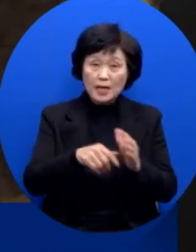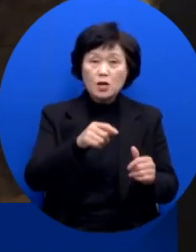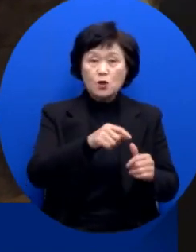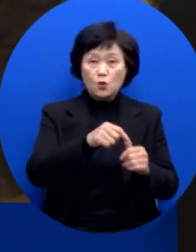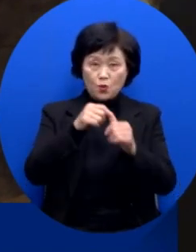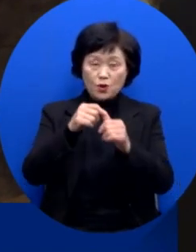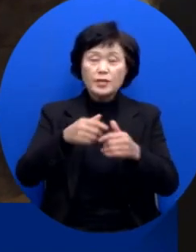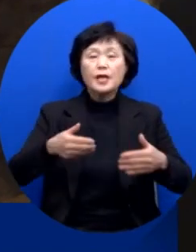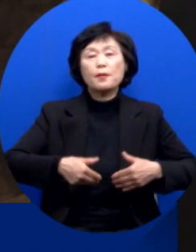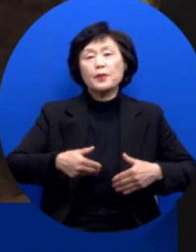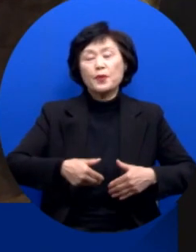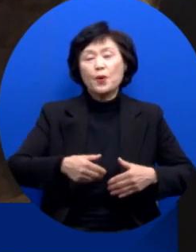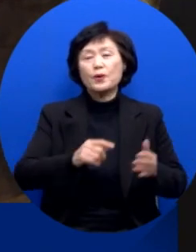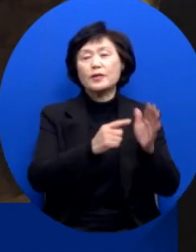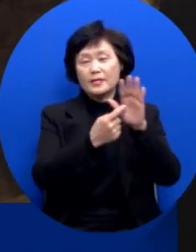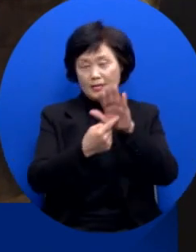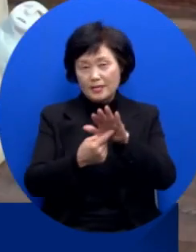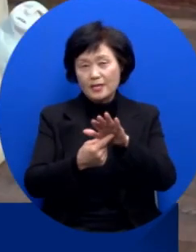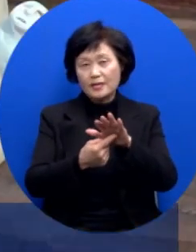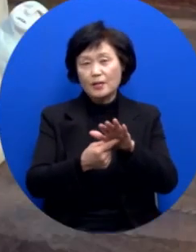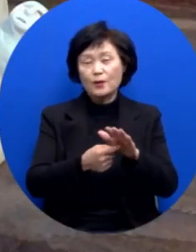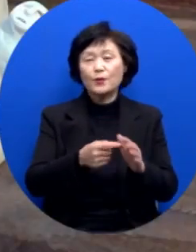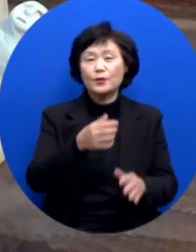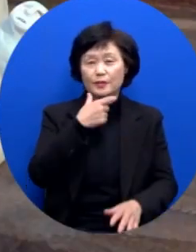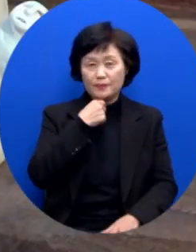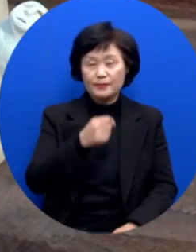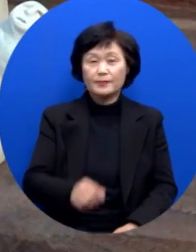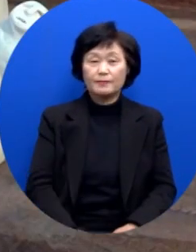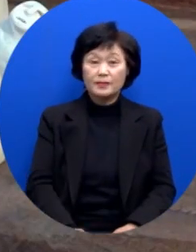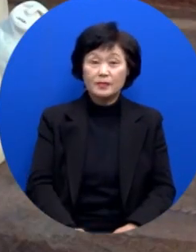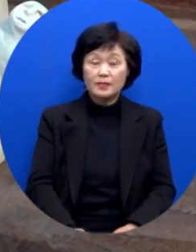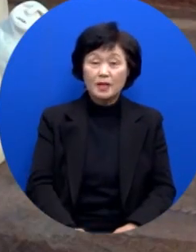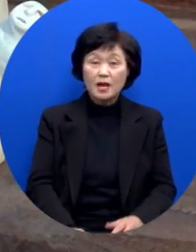구원의 필요성을 좀 더 나타내고 싶고요 전